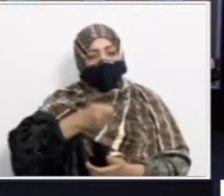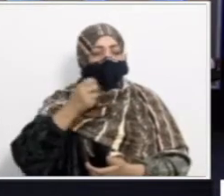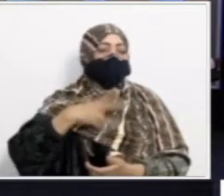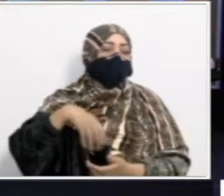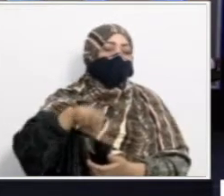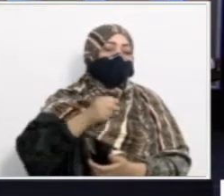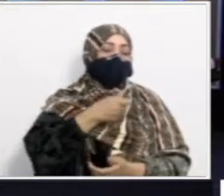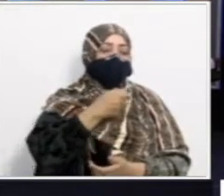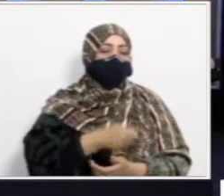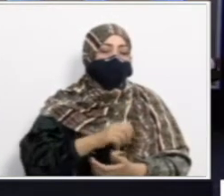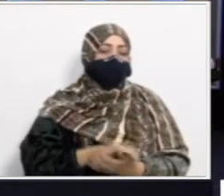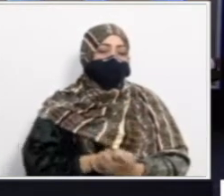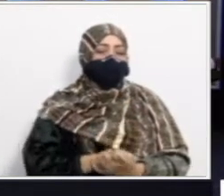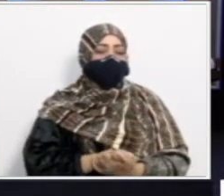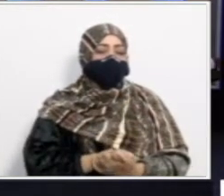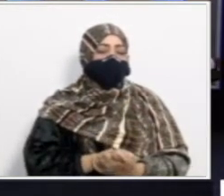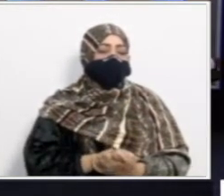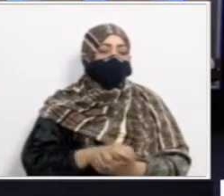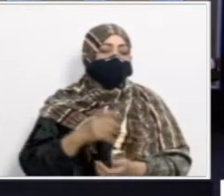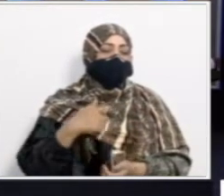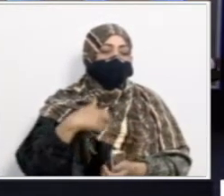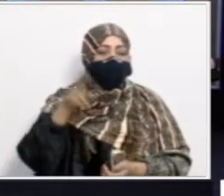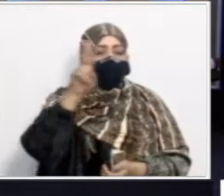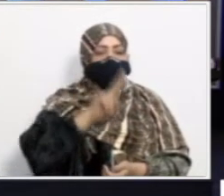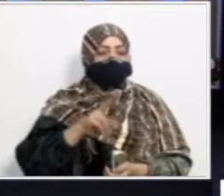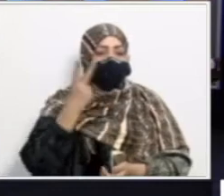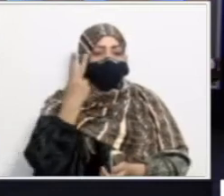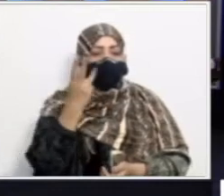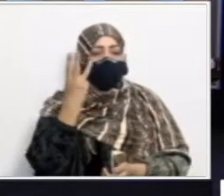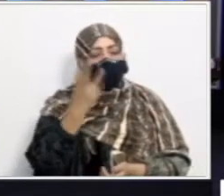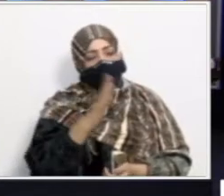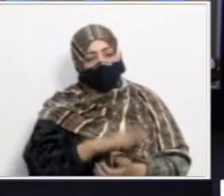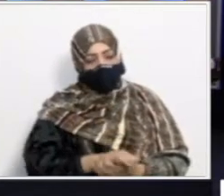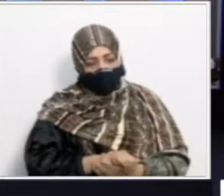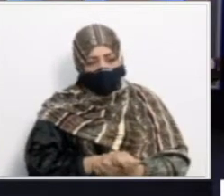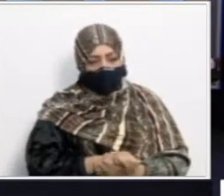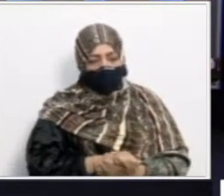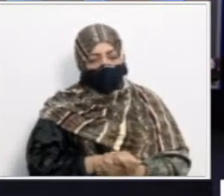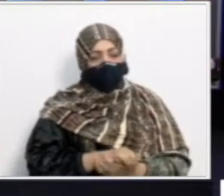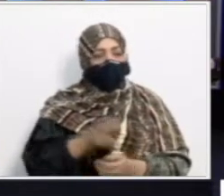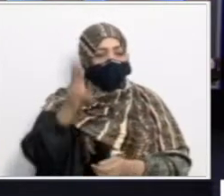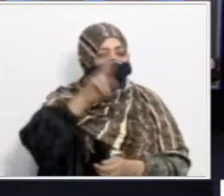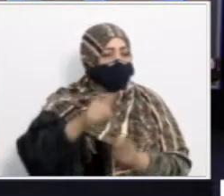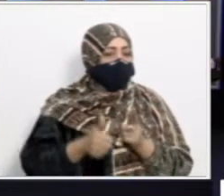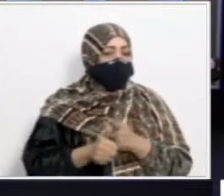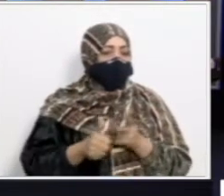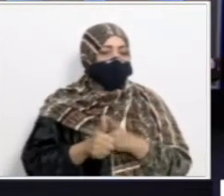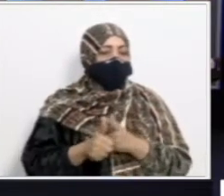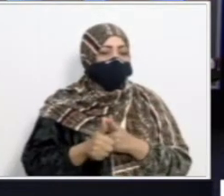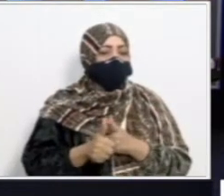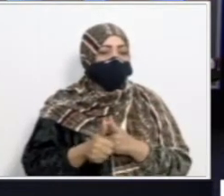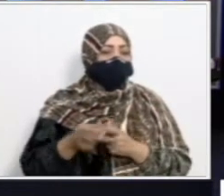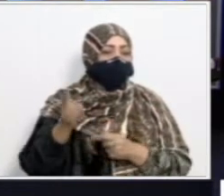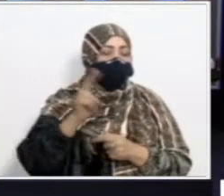وثلاثة لو سمحت تفضل السؤال الأول أنا مثلا تعرضت في عقلي في واحد قريبي يبي يفرح